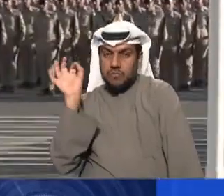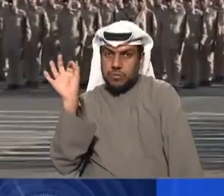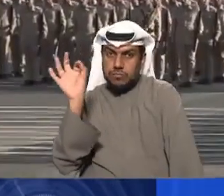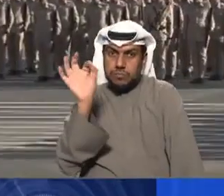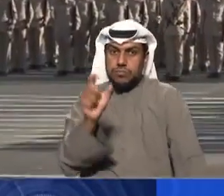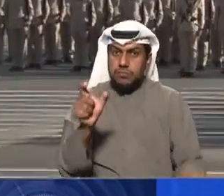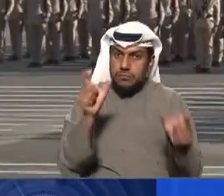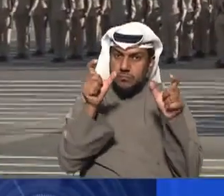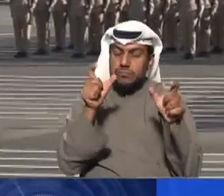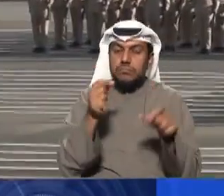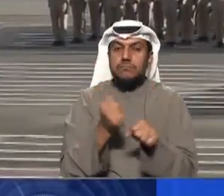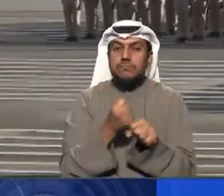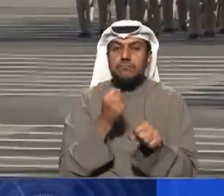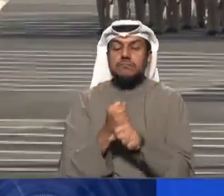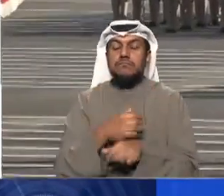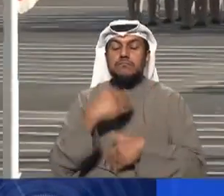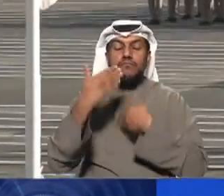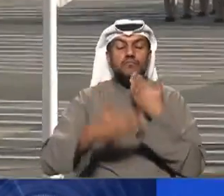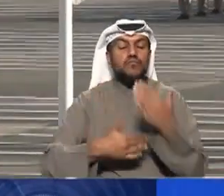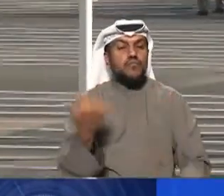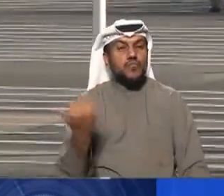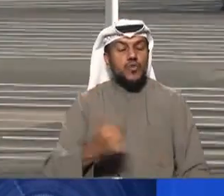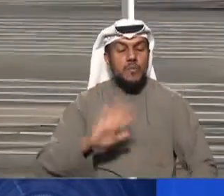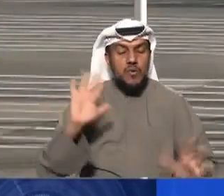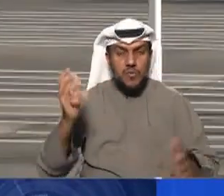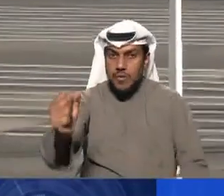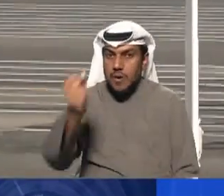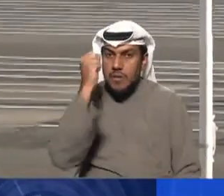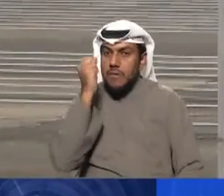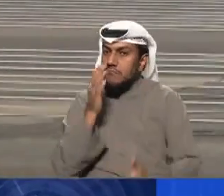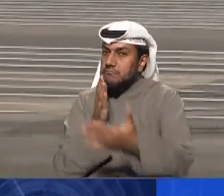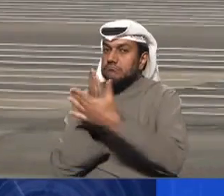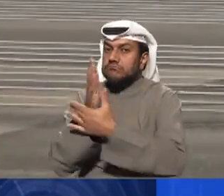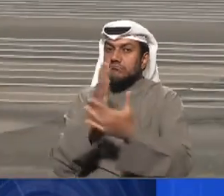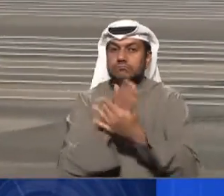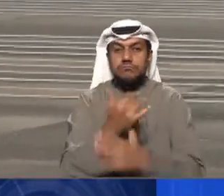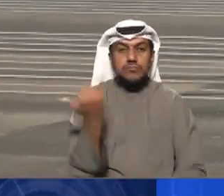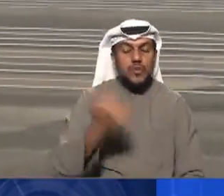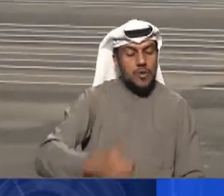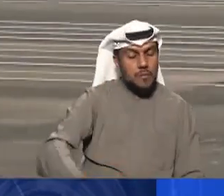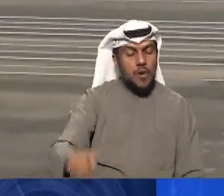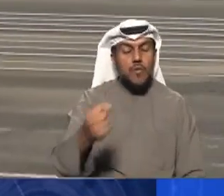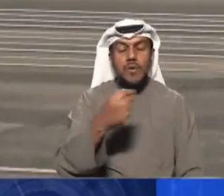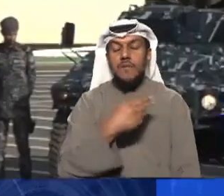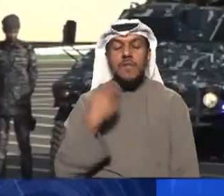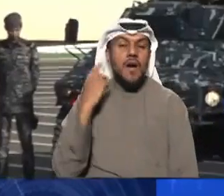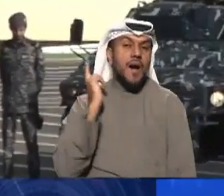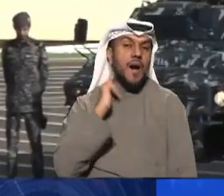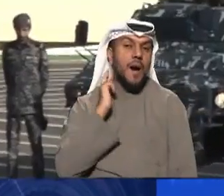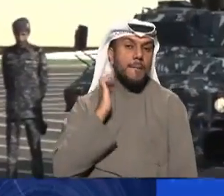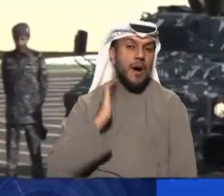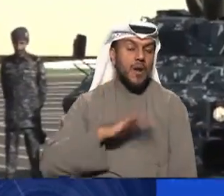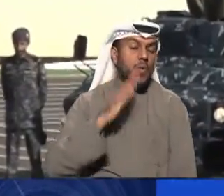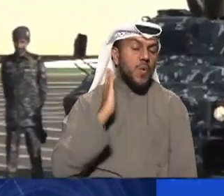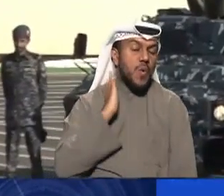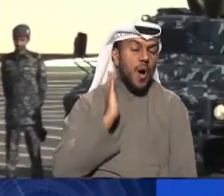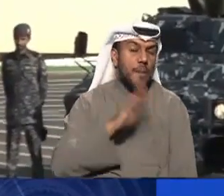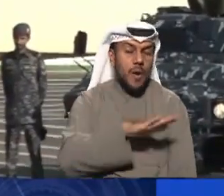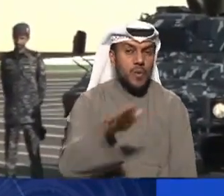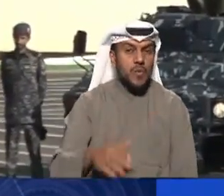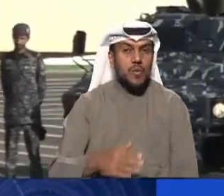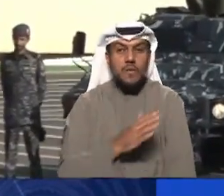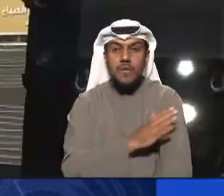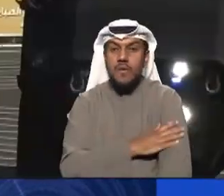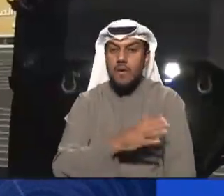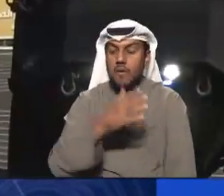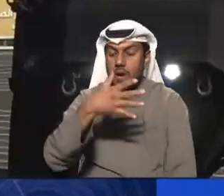وقادرين على مجابهة المشكلات والصعاب، فاستقرار الوطن وأمنه مسؤولية مصيرية تفرض علينا جميعا